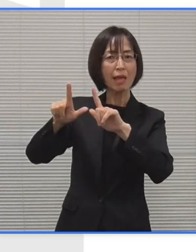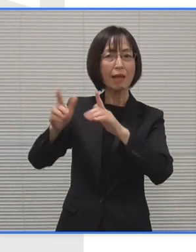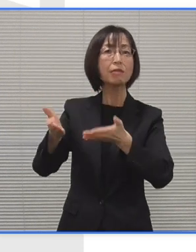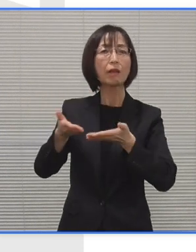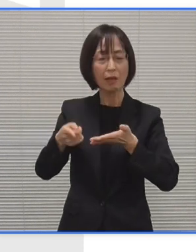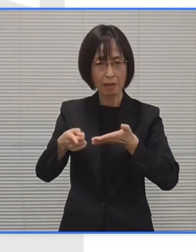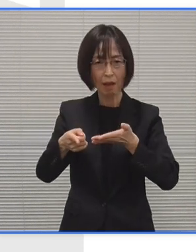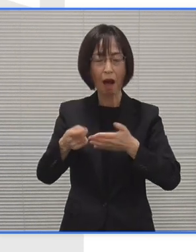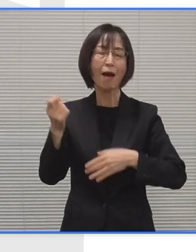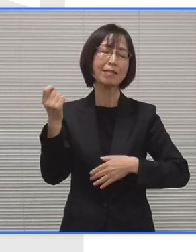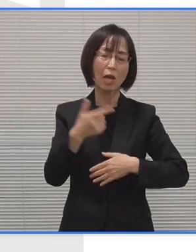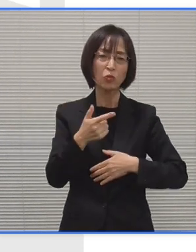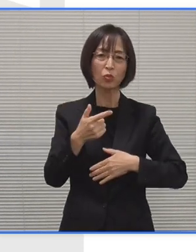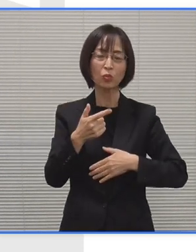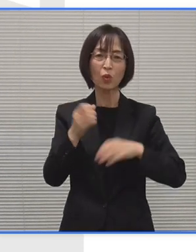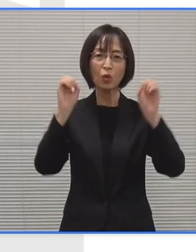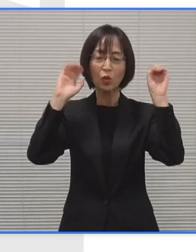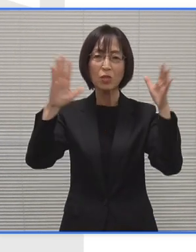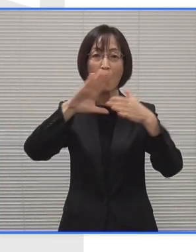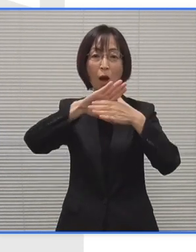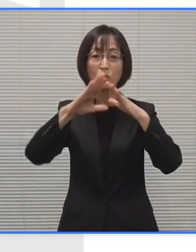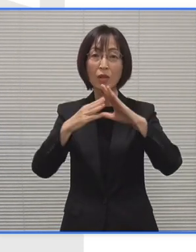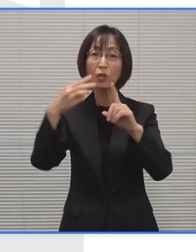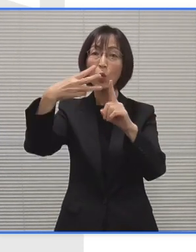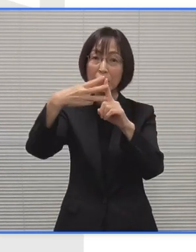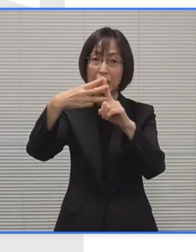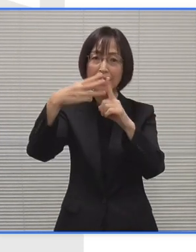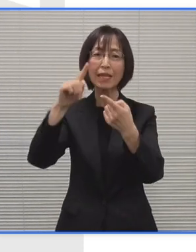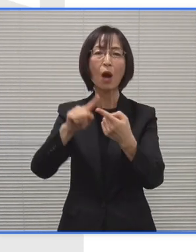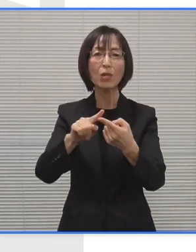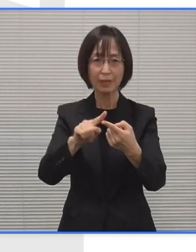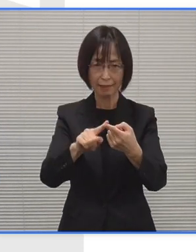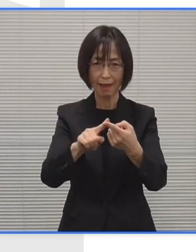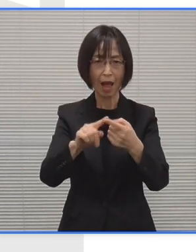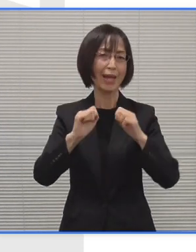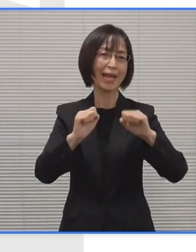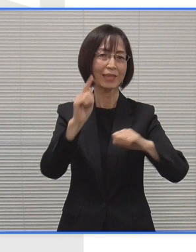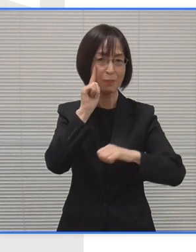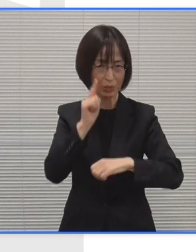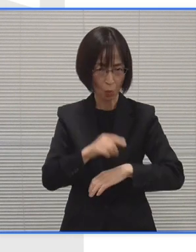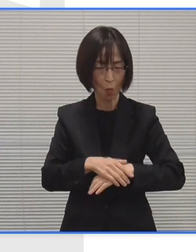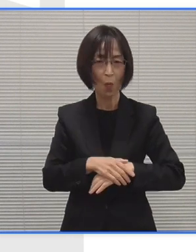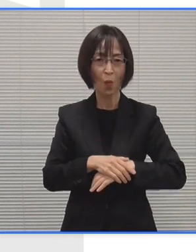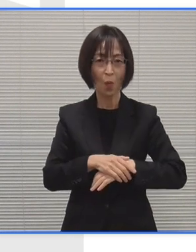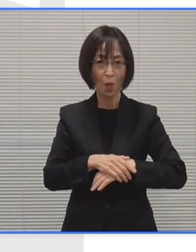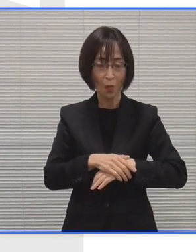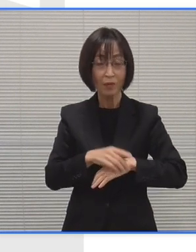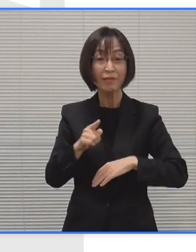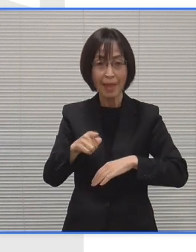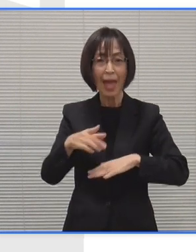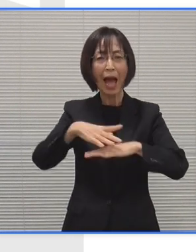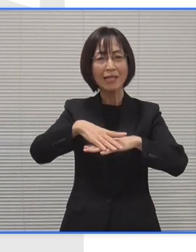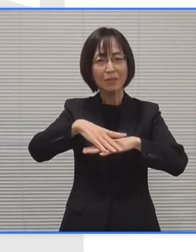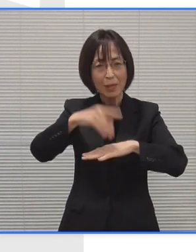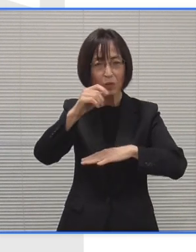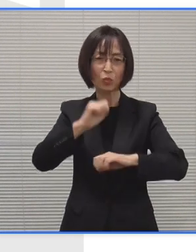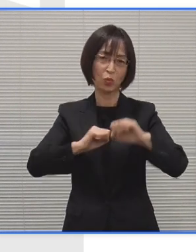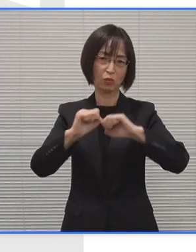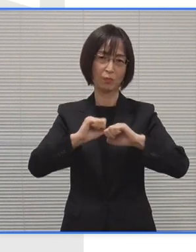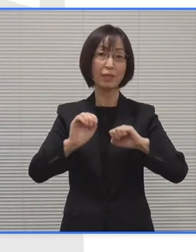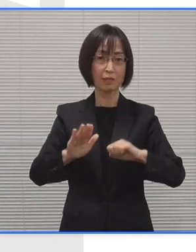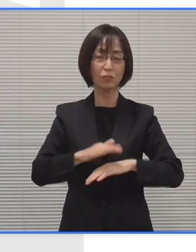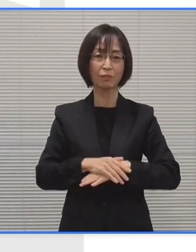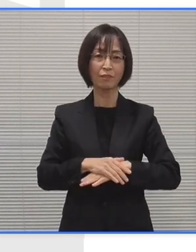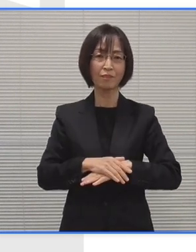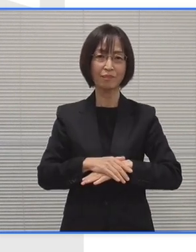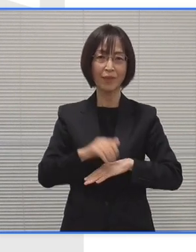速豊島文化の日に合わせてやってみようよということで初めての取り組みになります。